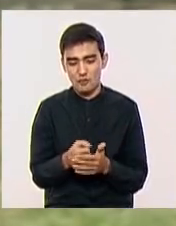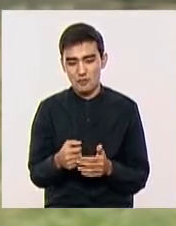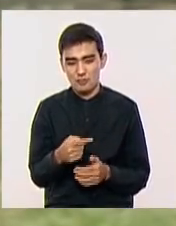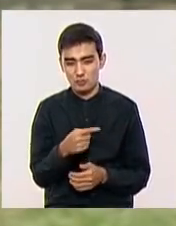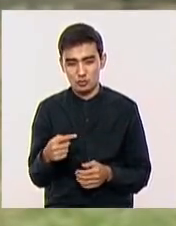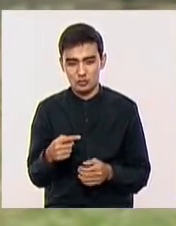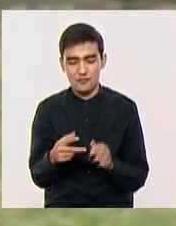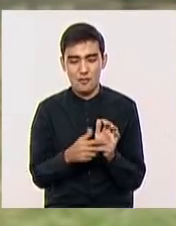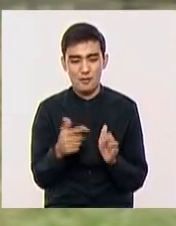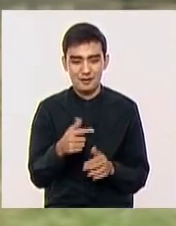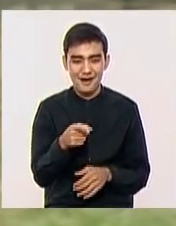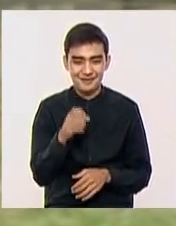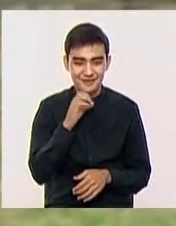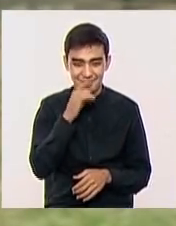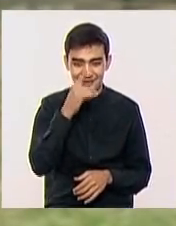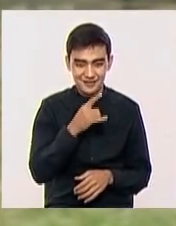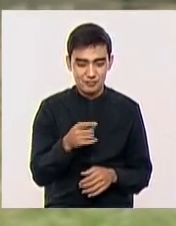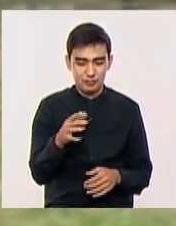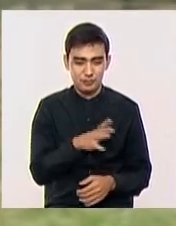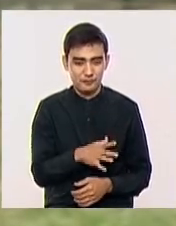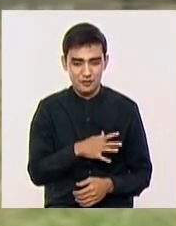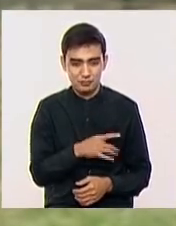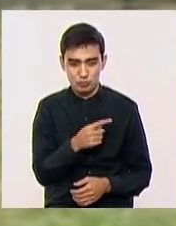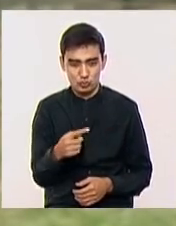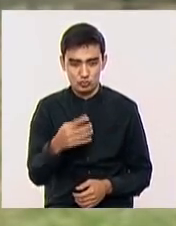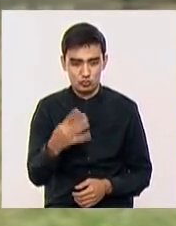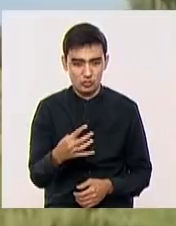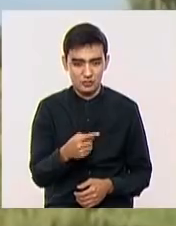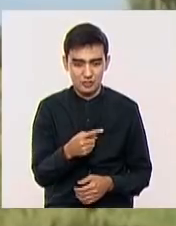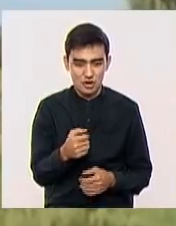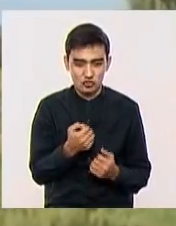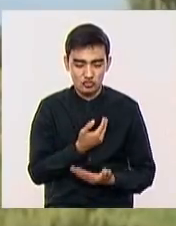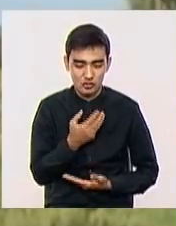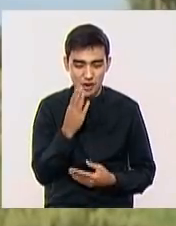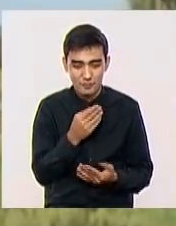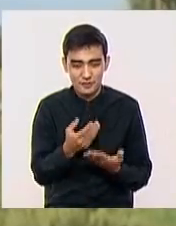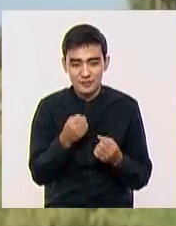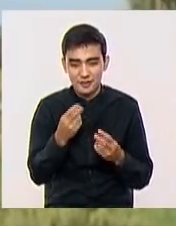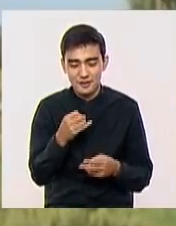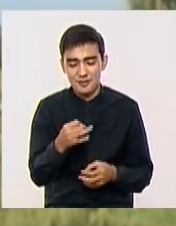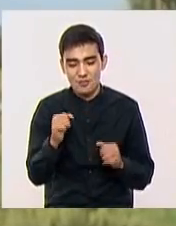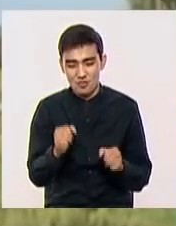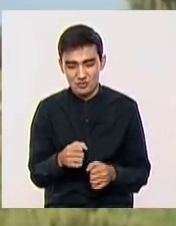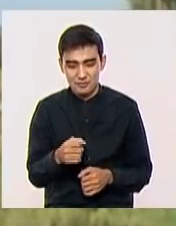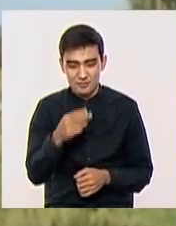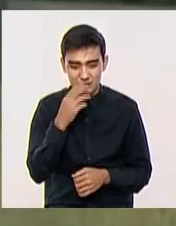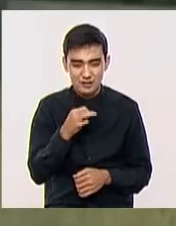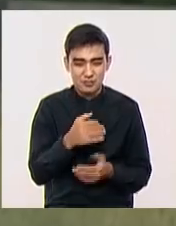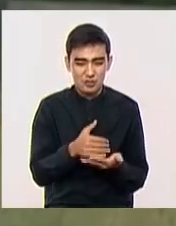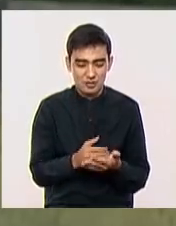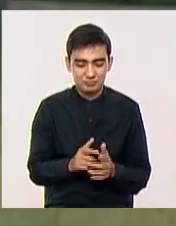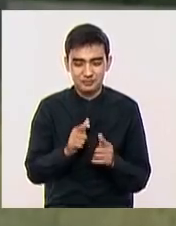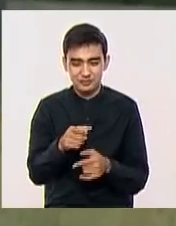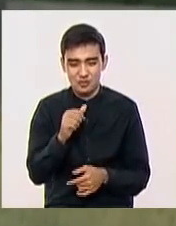Цельсию, тогда как на севере Казахстана бывает и за минус 40. Ориентироваться можно даже на программу переселения.